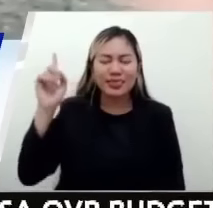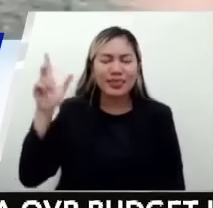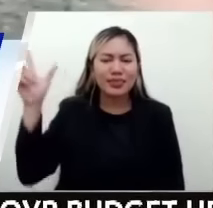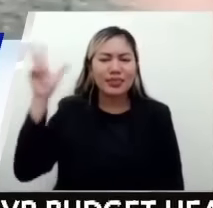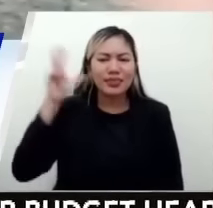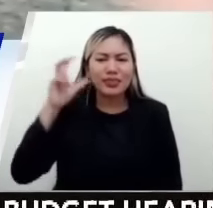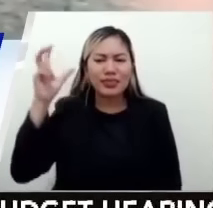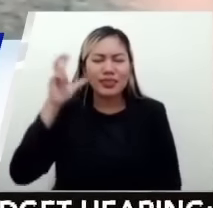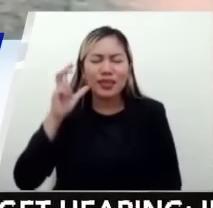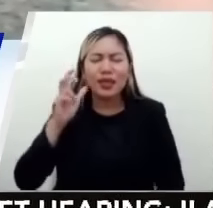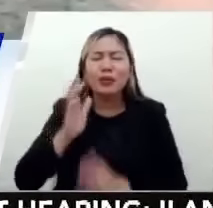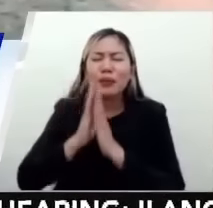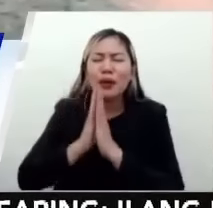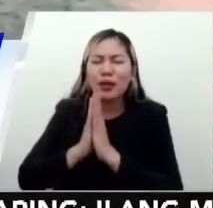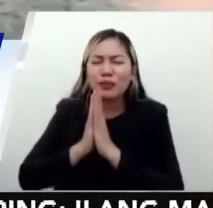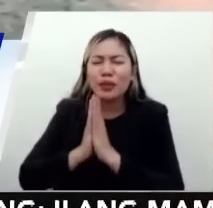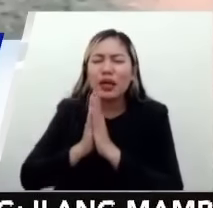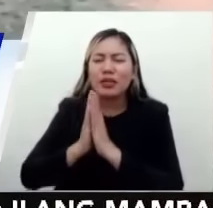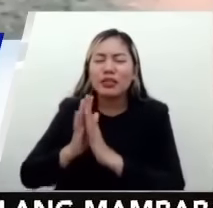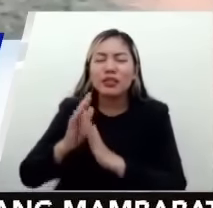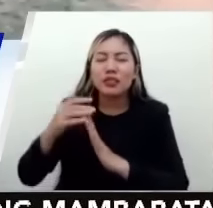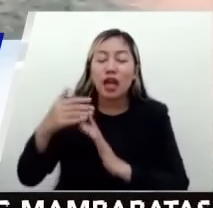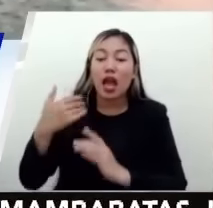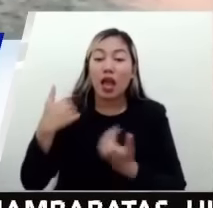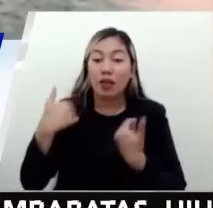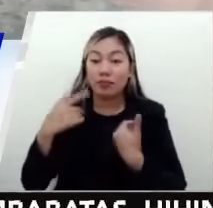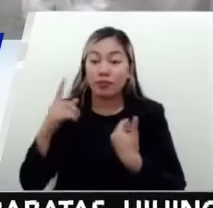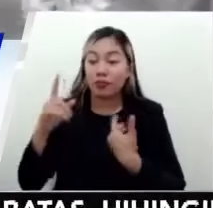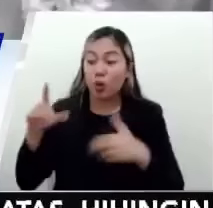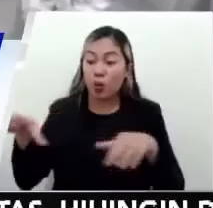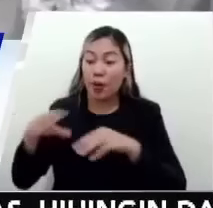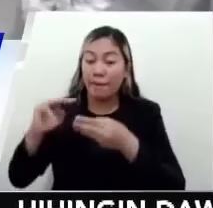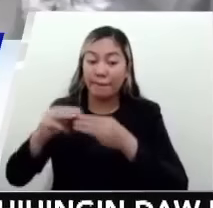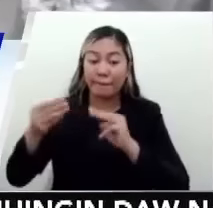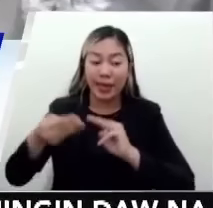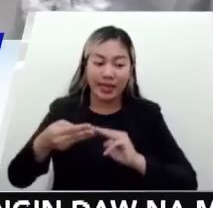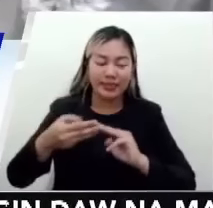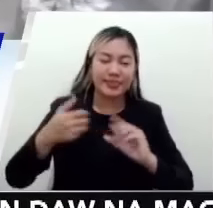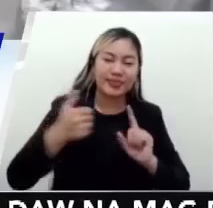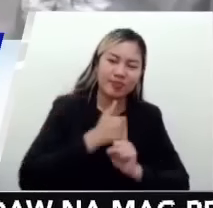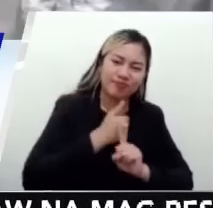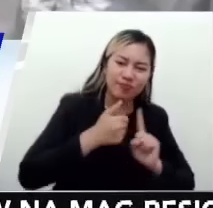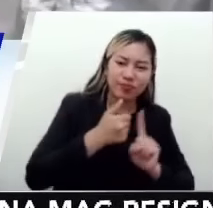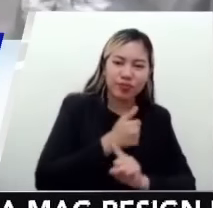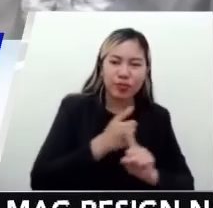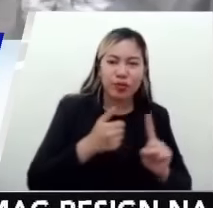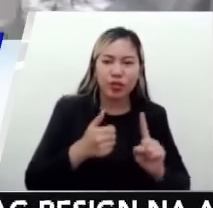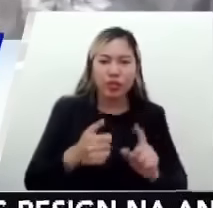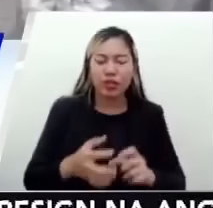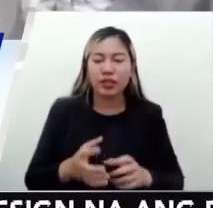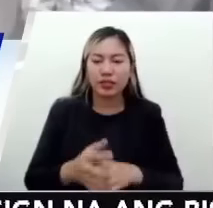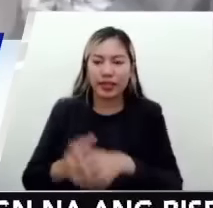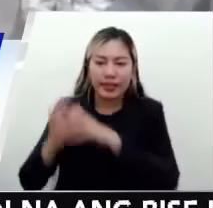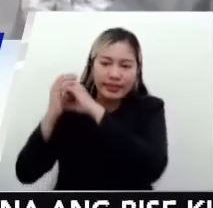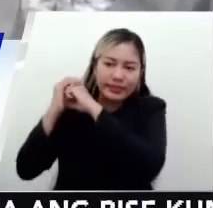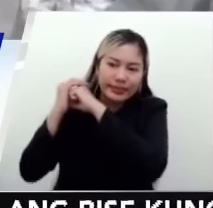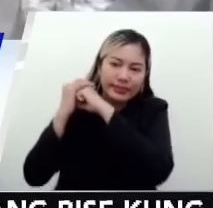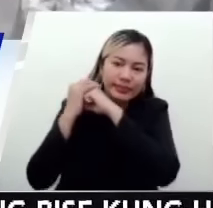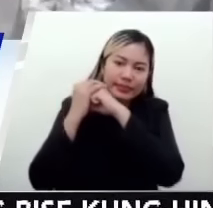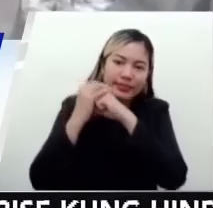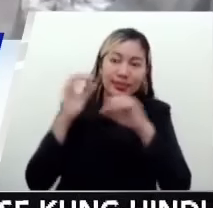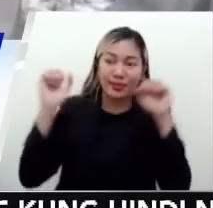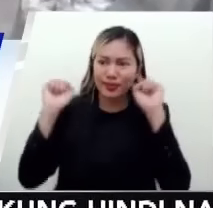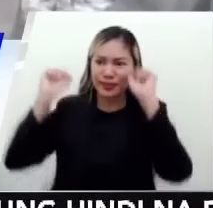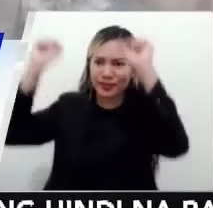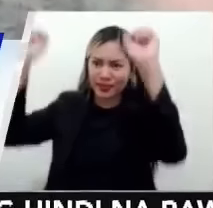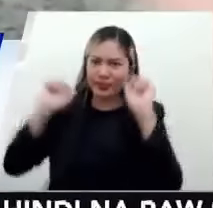na ang pananakit sa kanya ng isa umanong kasamahan niya sa trabaho. Ang sospek, kumuha ng improvised barbell at dinala ito sa loob ng